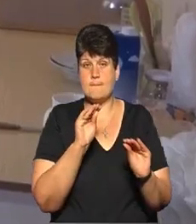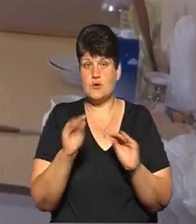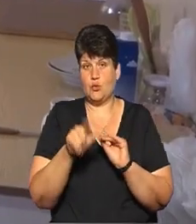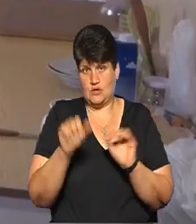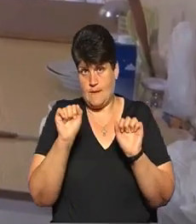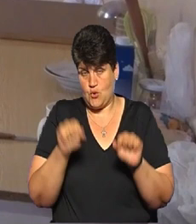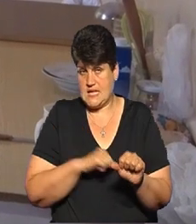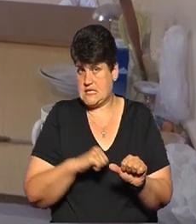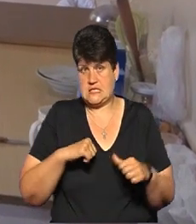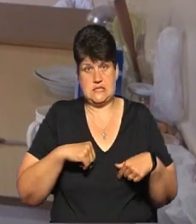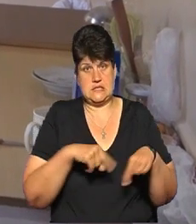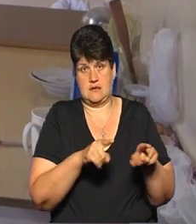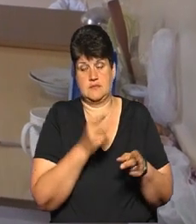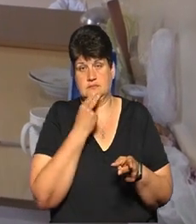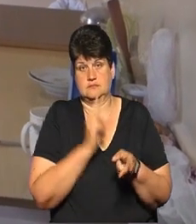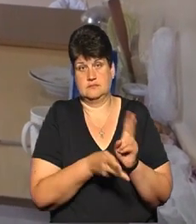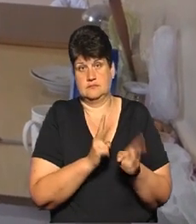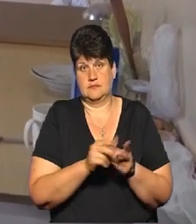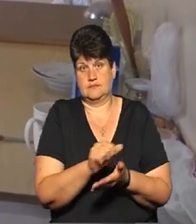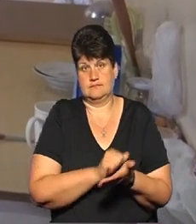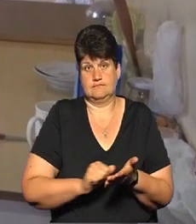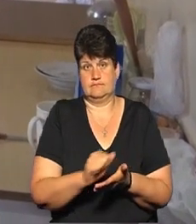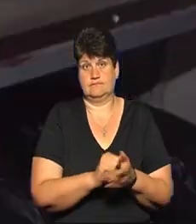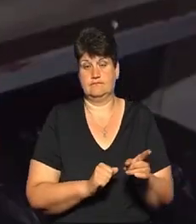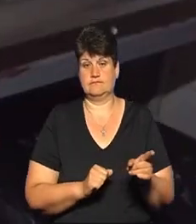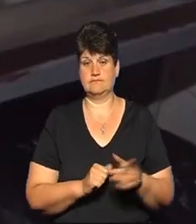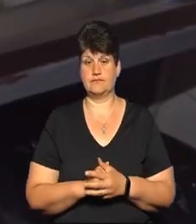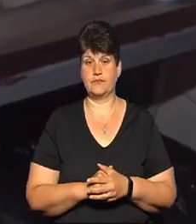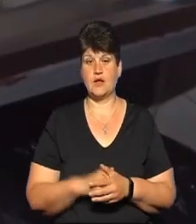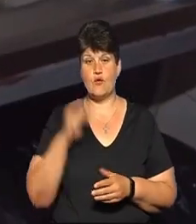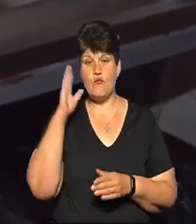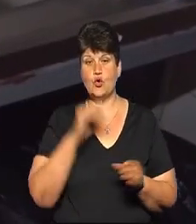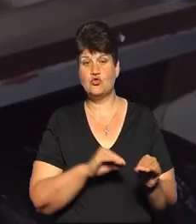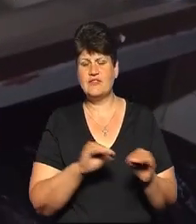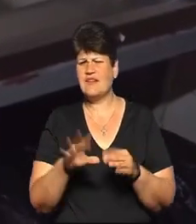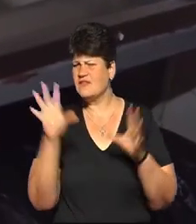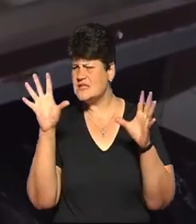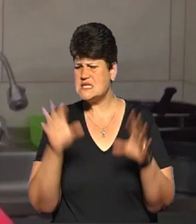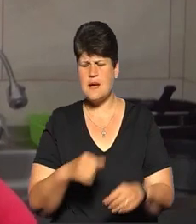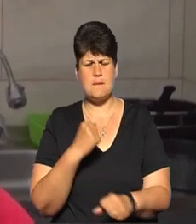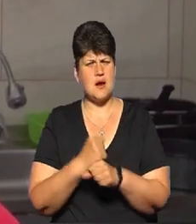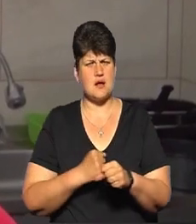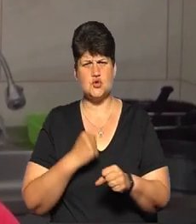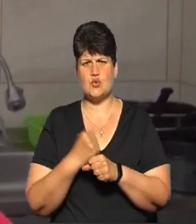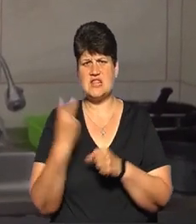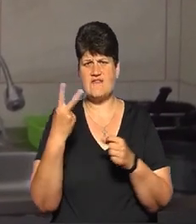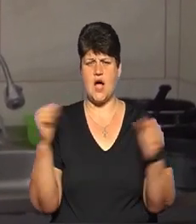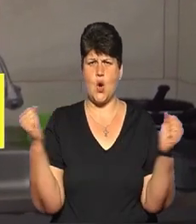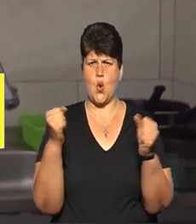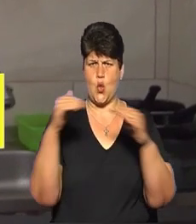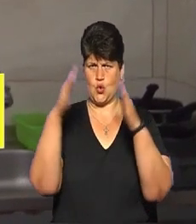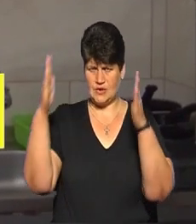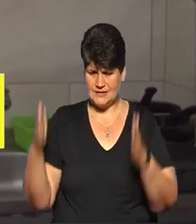змогли готувати їжу та мити посуд. Водовідведення, все працює. Два холодильники, ще